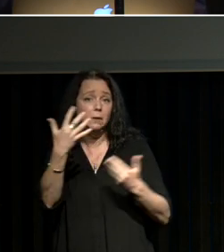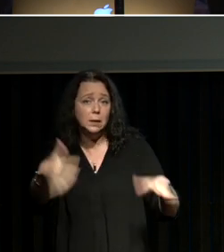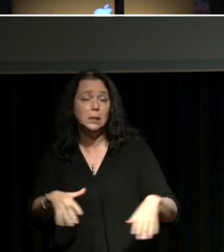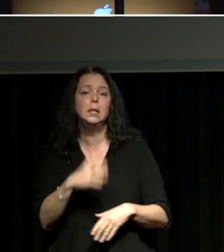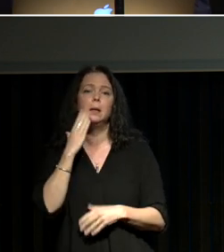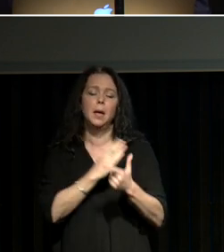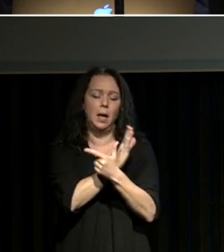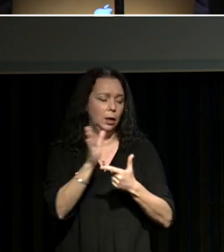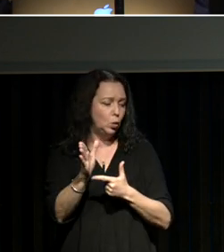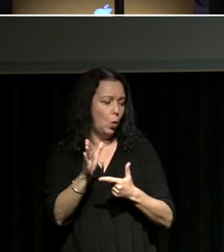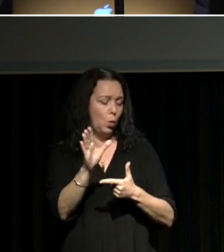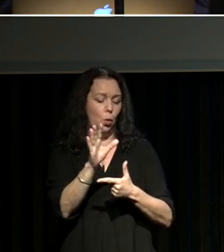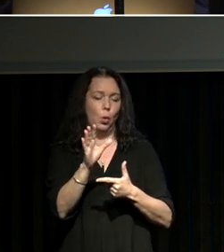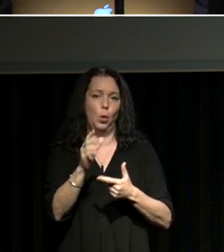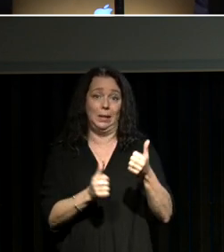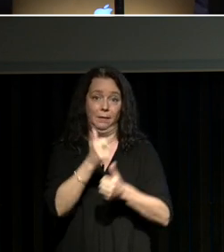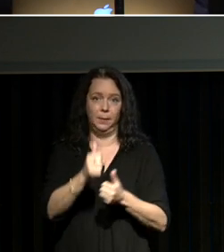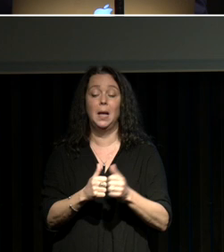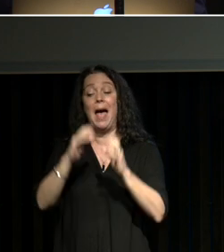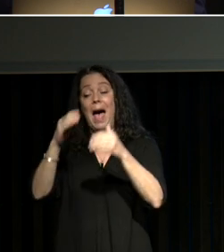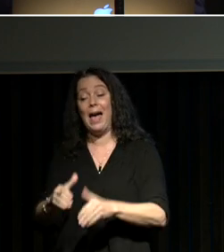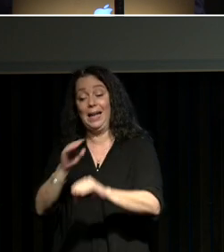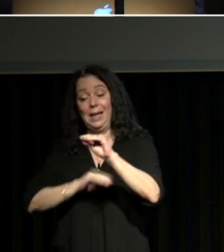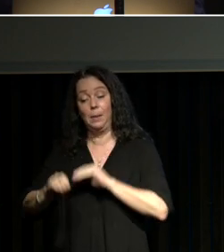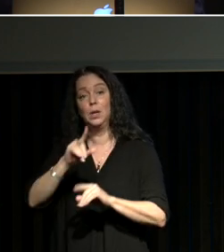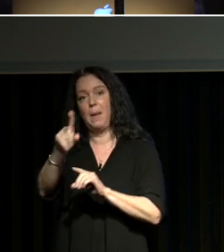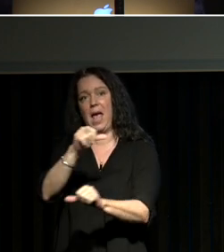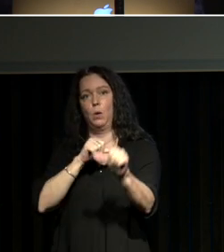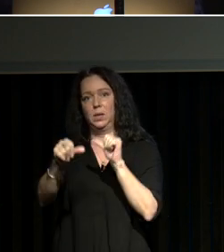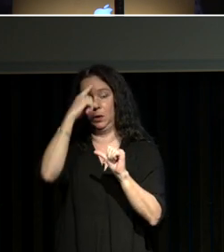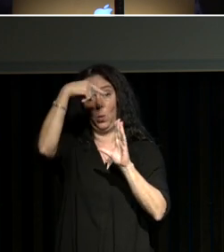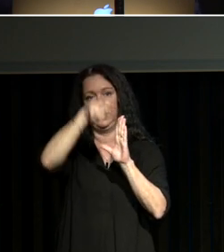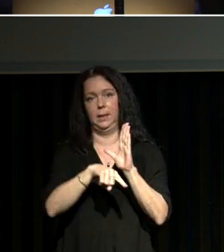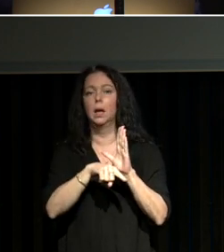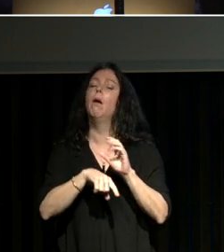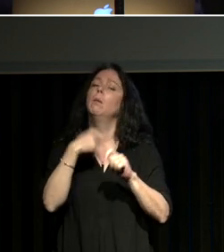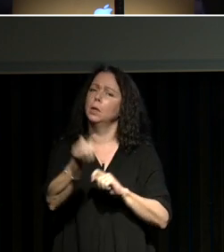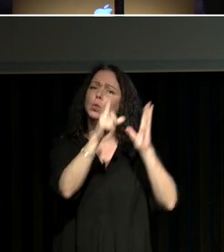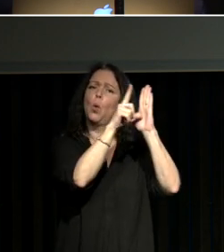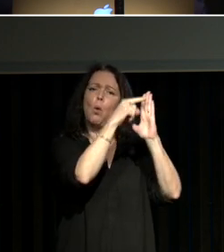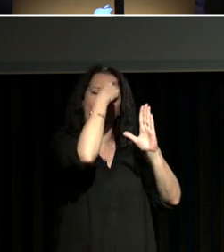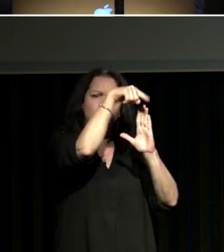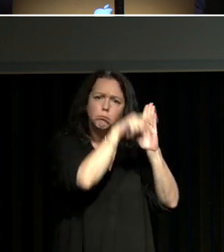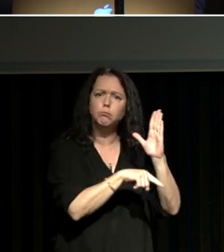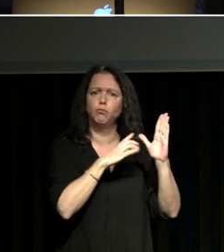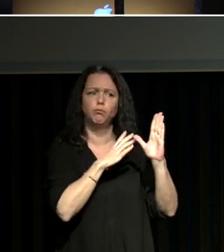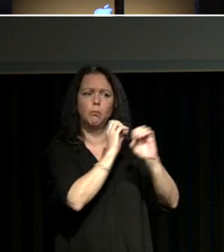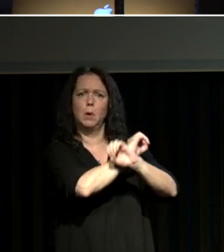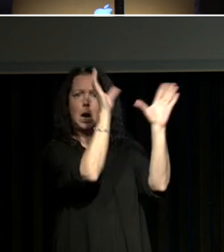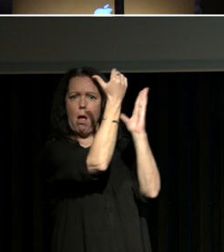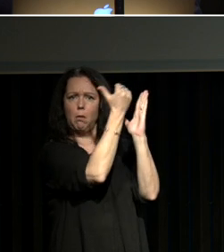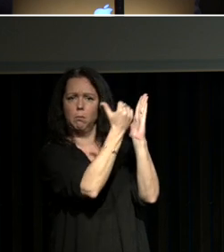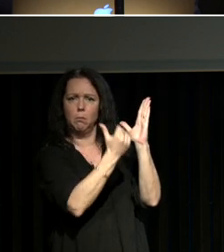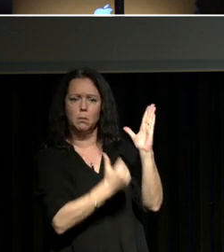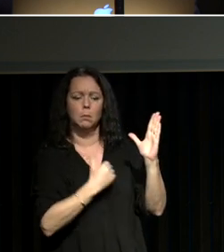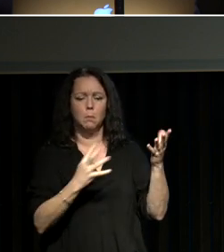faire un arrêt thérapeutique dans des conditions éthiques qui sont définies de manière très claire par les lois Leonetti et Claes Leonetti, avec